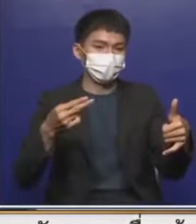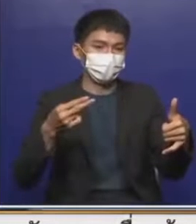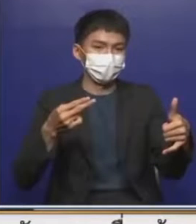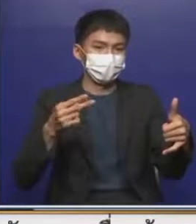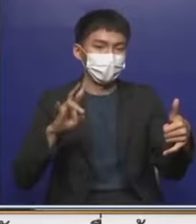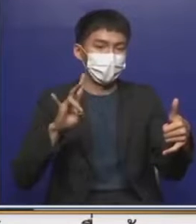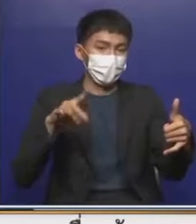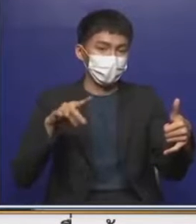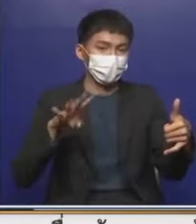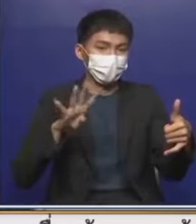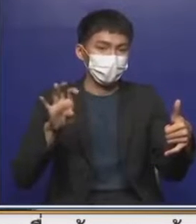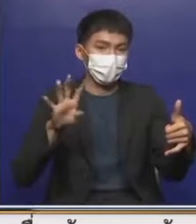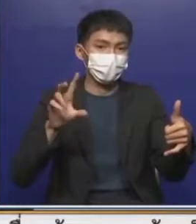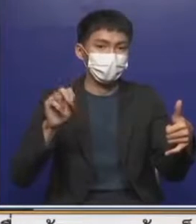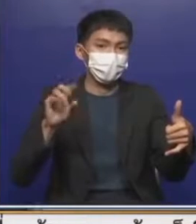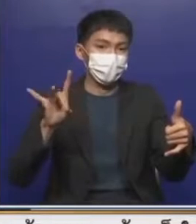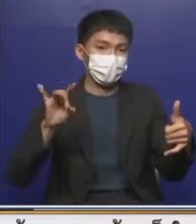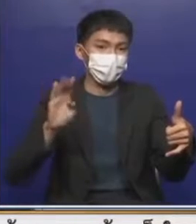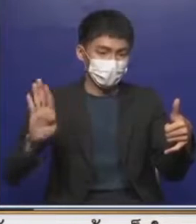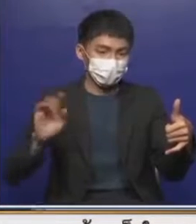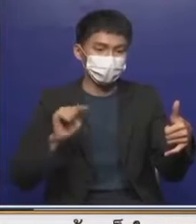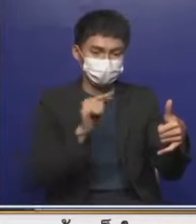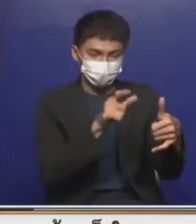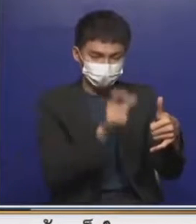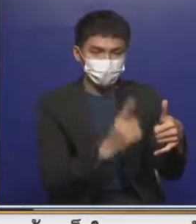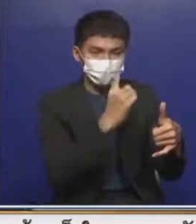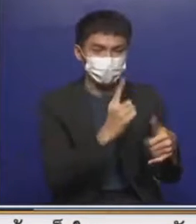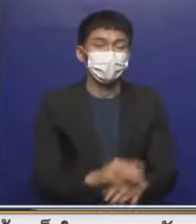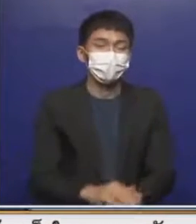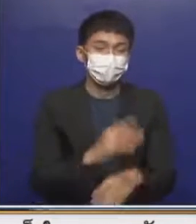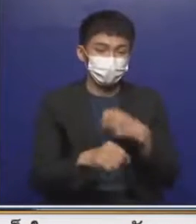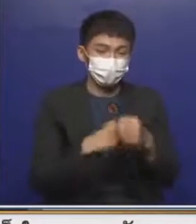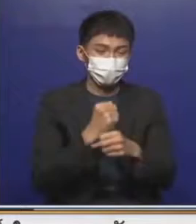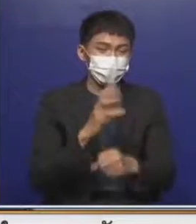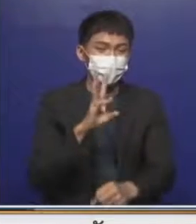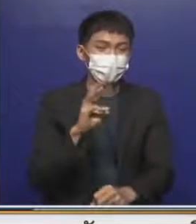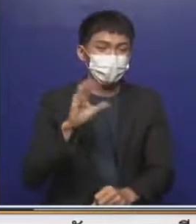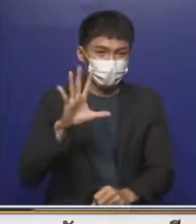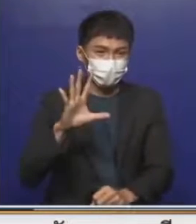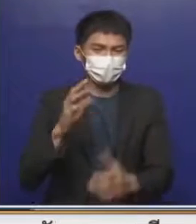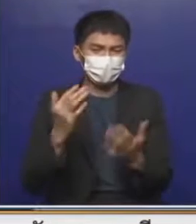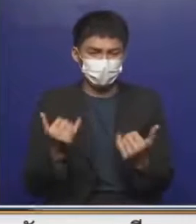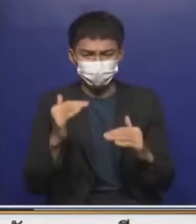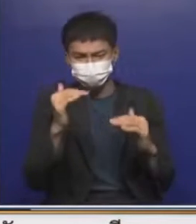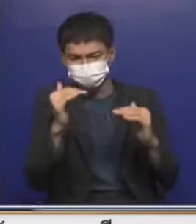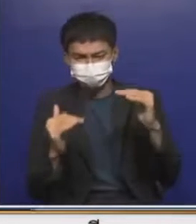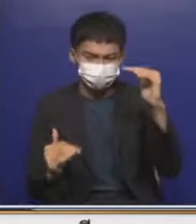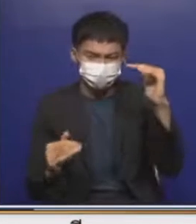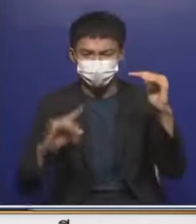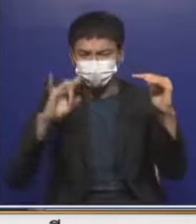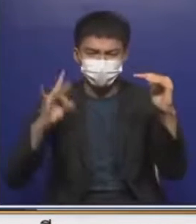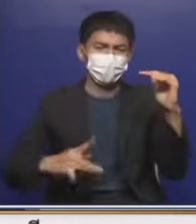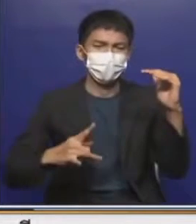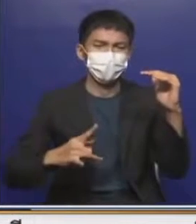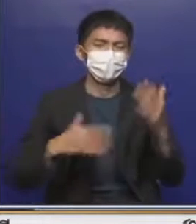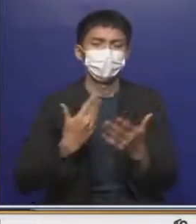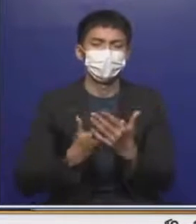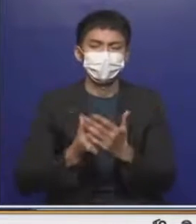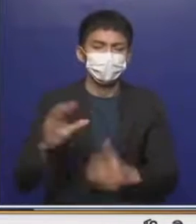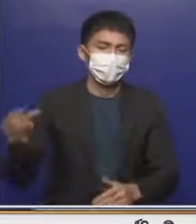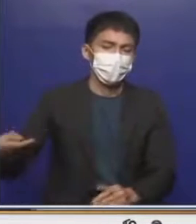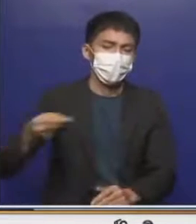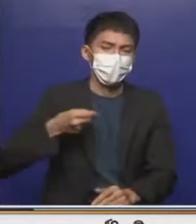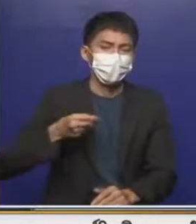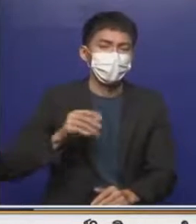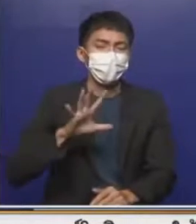438 บาทปี 65เจอกัโควิดเจอกัความเหอมลำทรุนแรงกับมงบใหๆ 500 ส